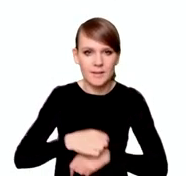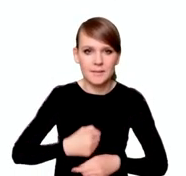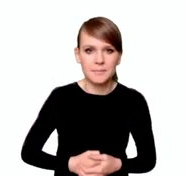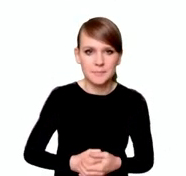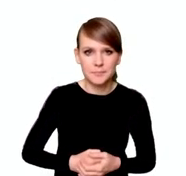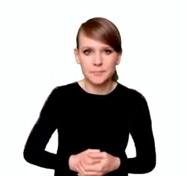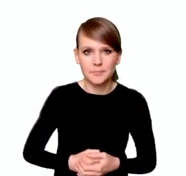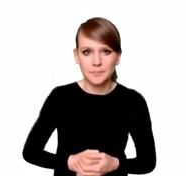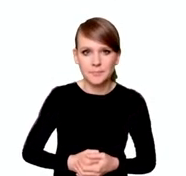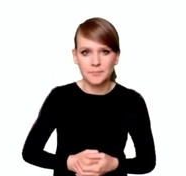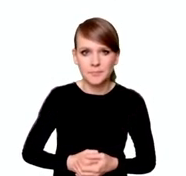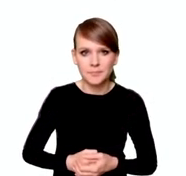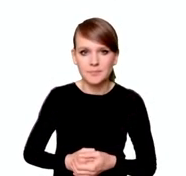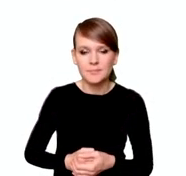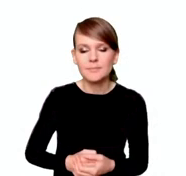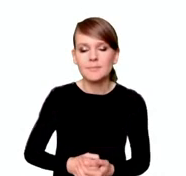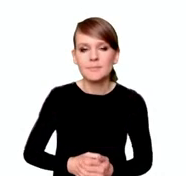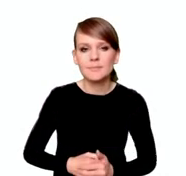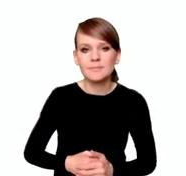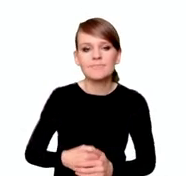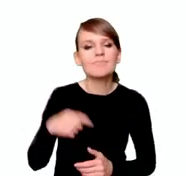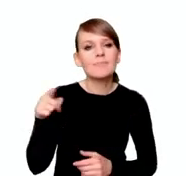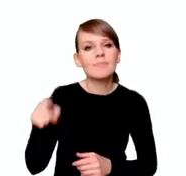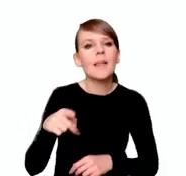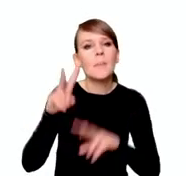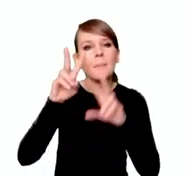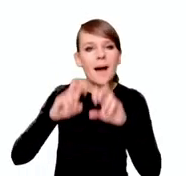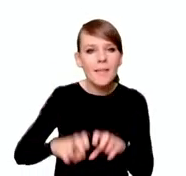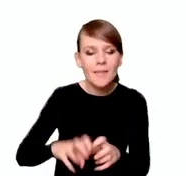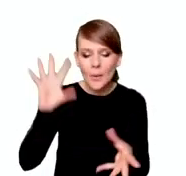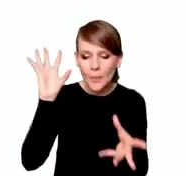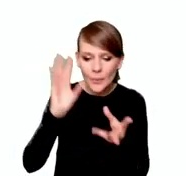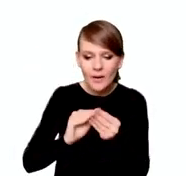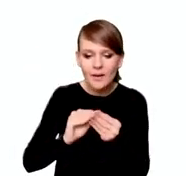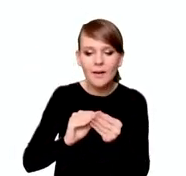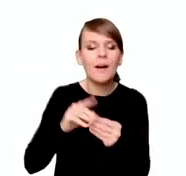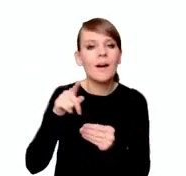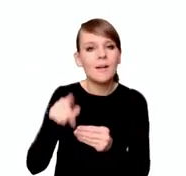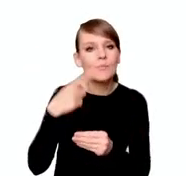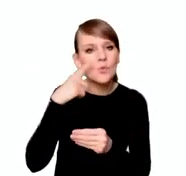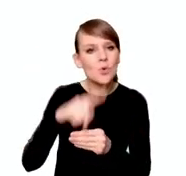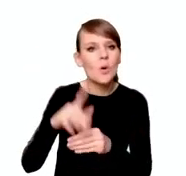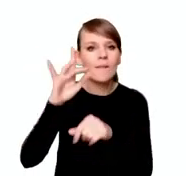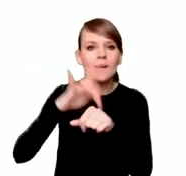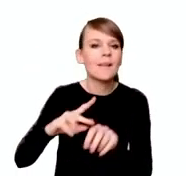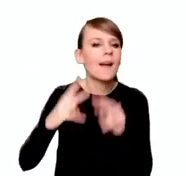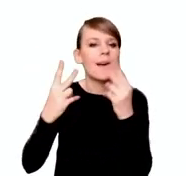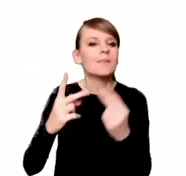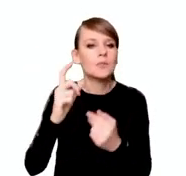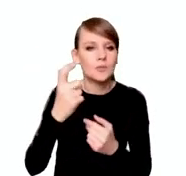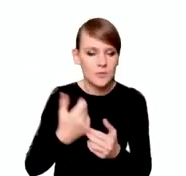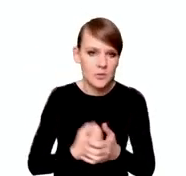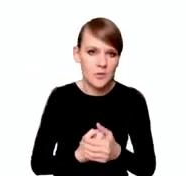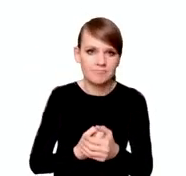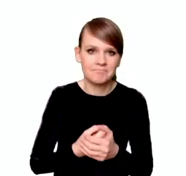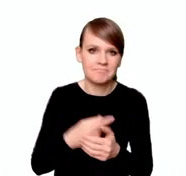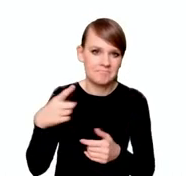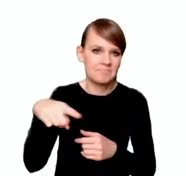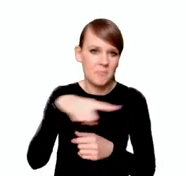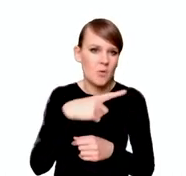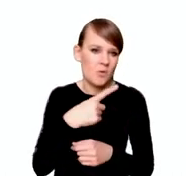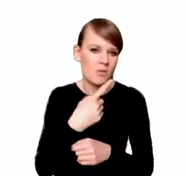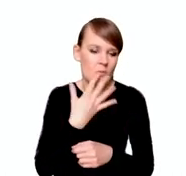Państwa, najważniejsze wnioski. Zdaniem badanych grup interesariuszy, uczelnie powinny podejmować działania z zakresu